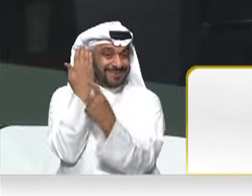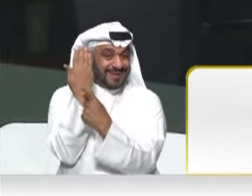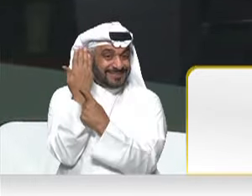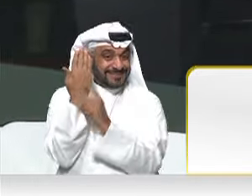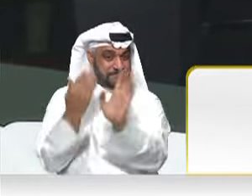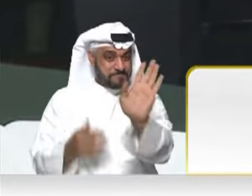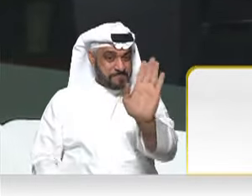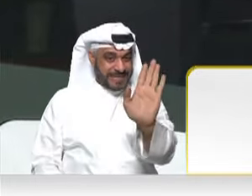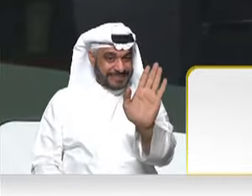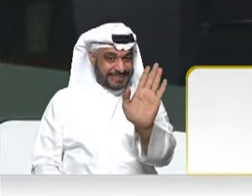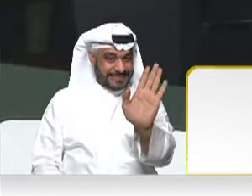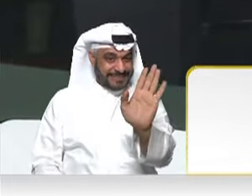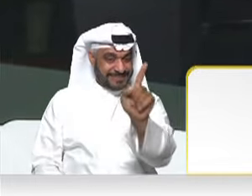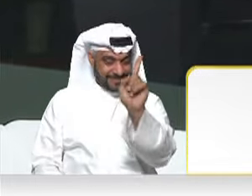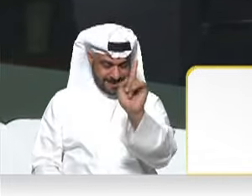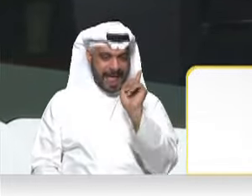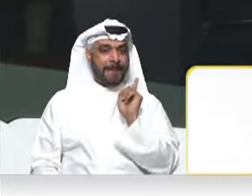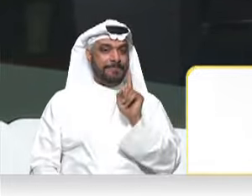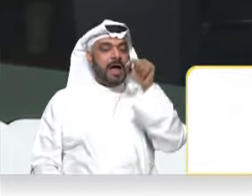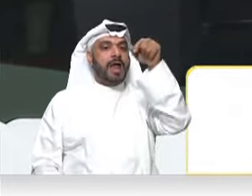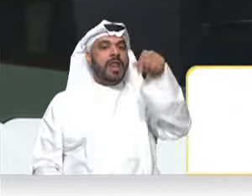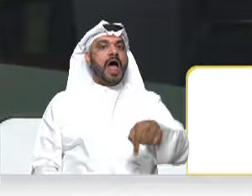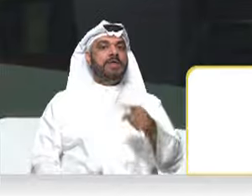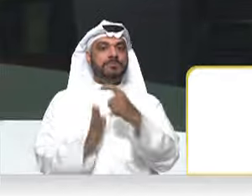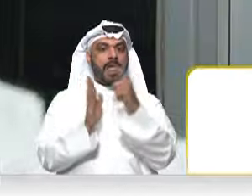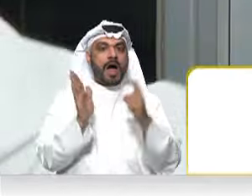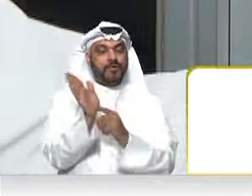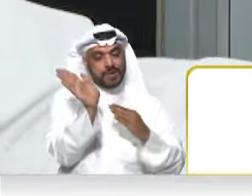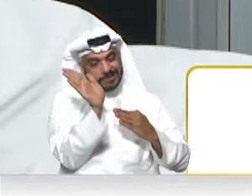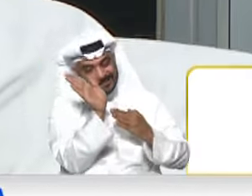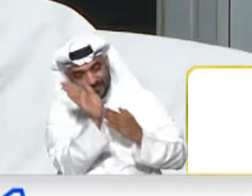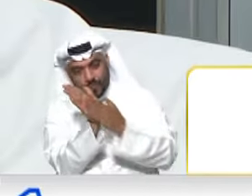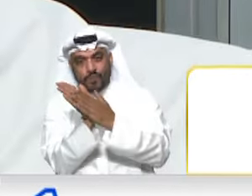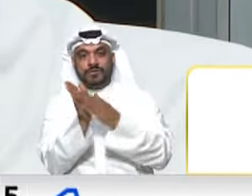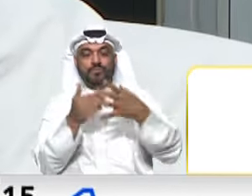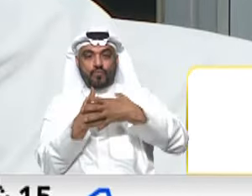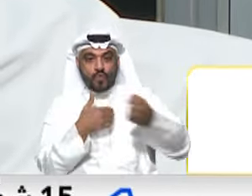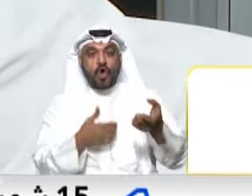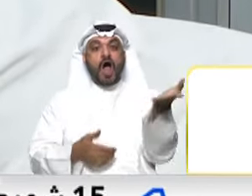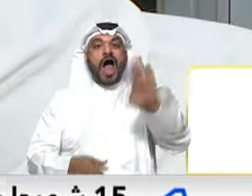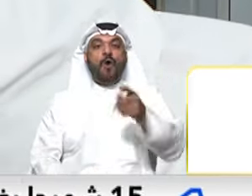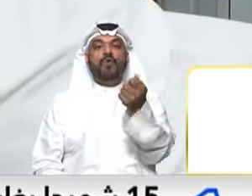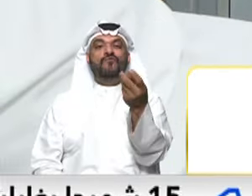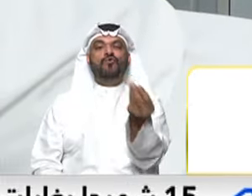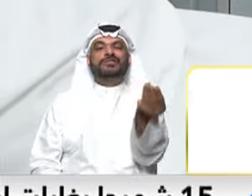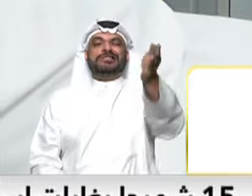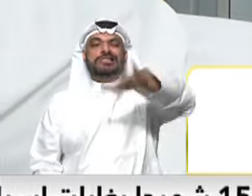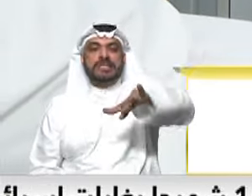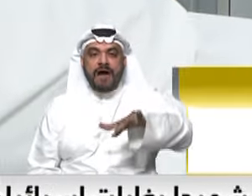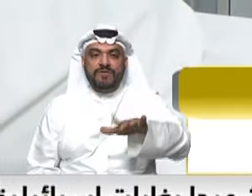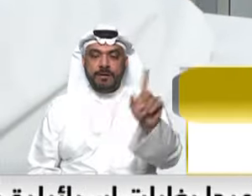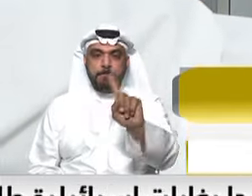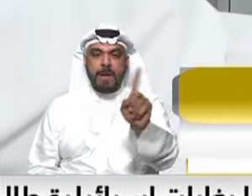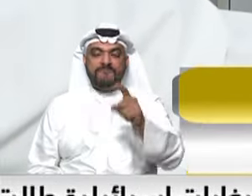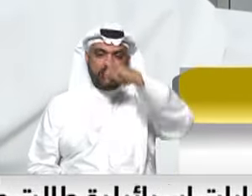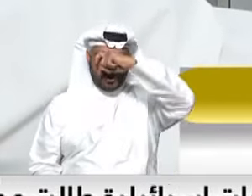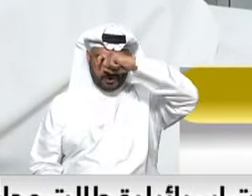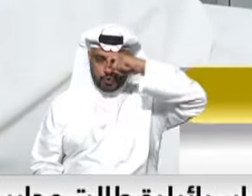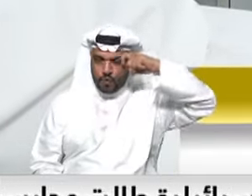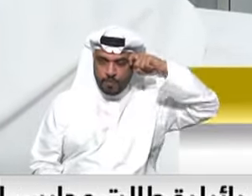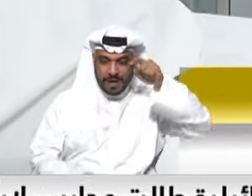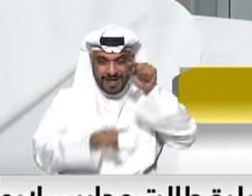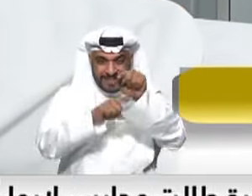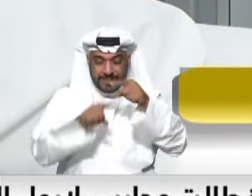بالكينت حسب القرار الوزاري، أهم كذلك أخذ رسوم إضافية. اليوم قامت الرقابة التجارية بمحافظة حولي متمثلة في